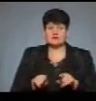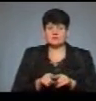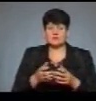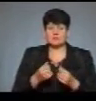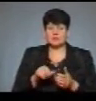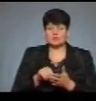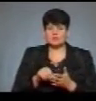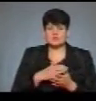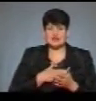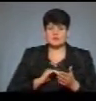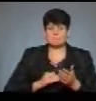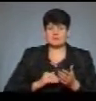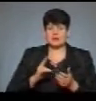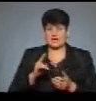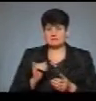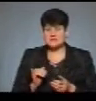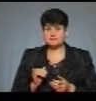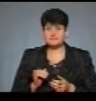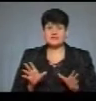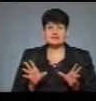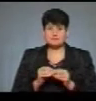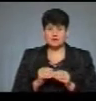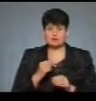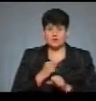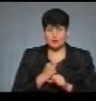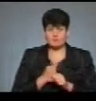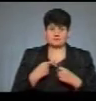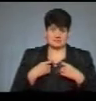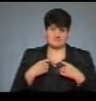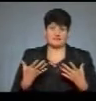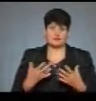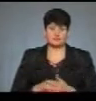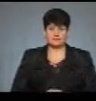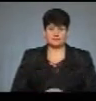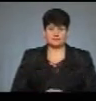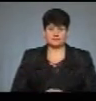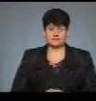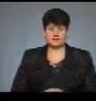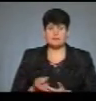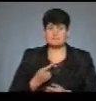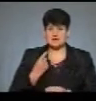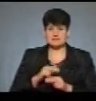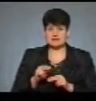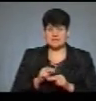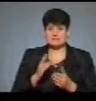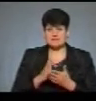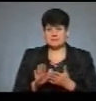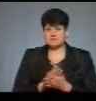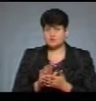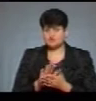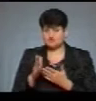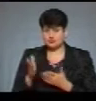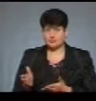активну участь наші підприємці. І спільно ми робимо ось таке свято, такі розіграші. Тобто майстер-класи є безкоштовні.